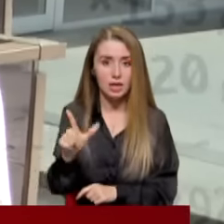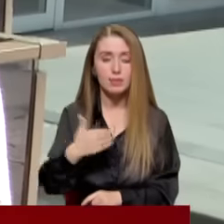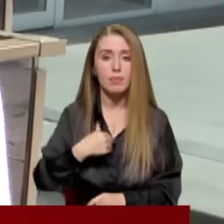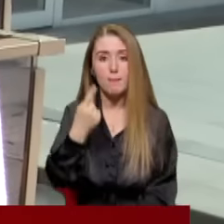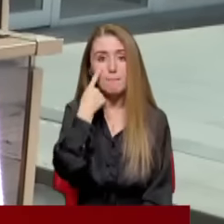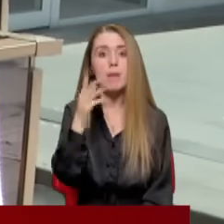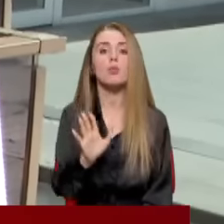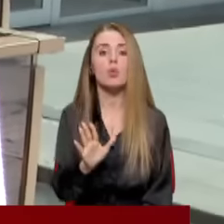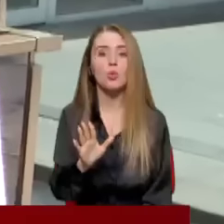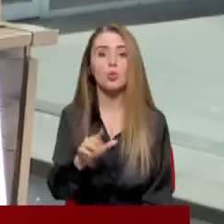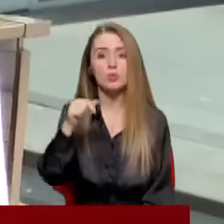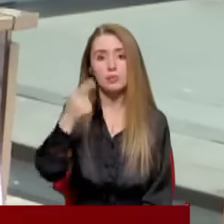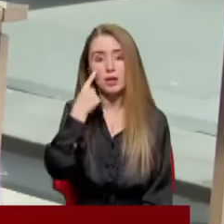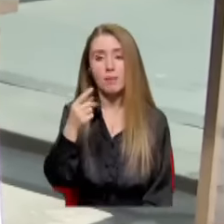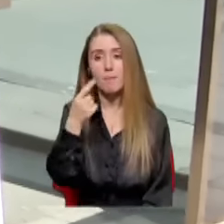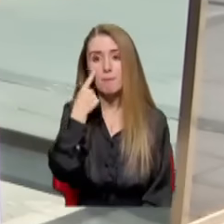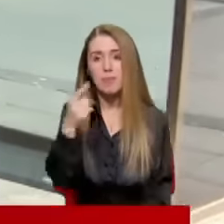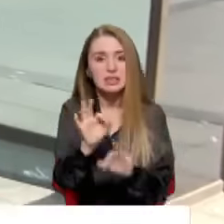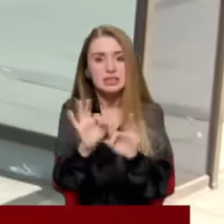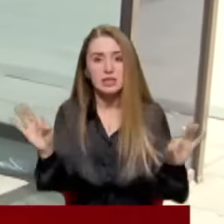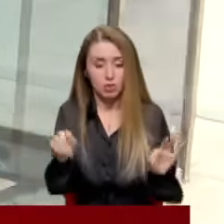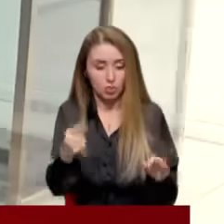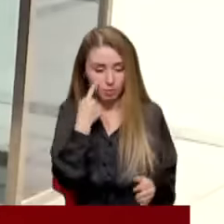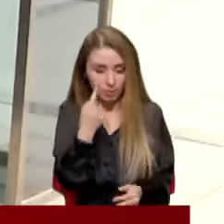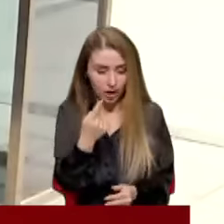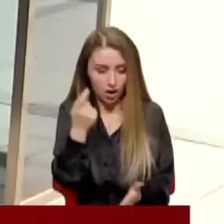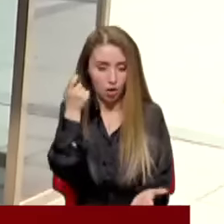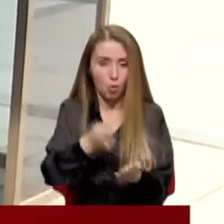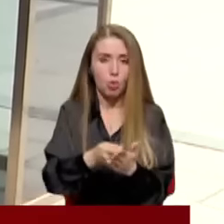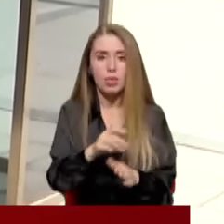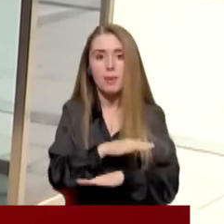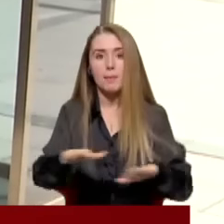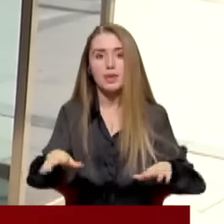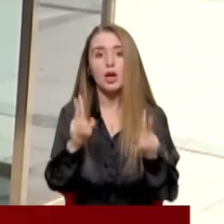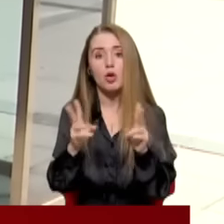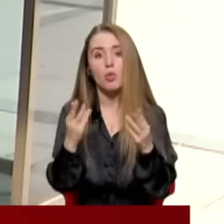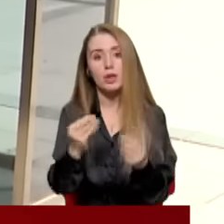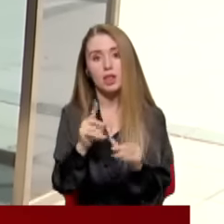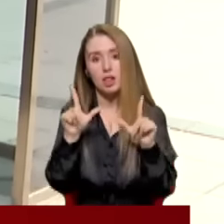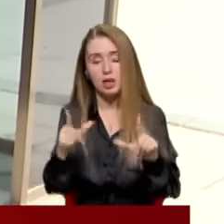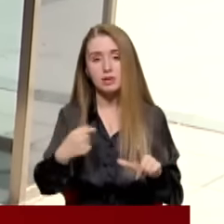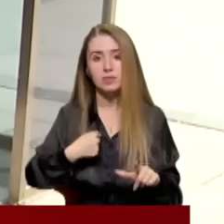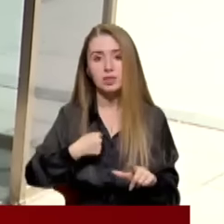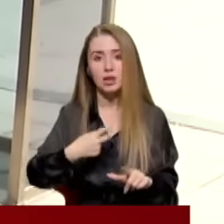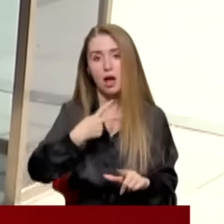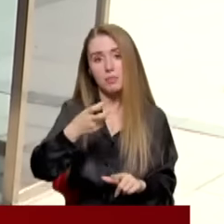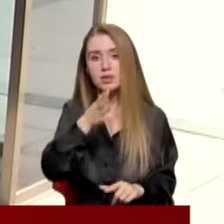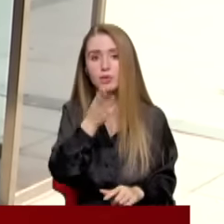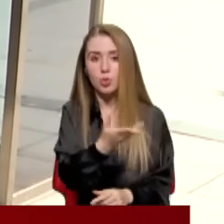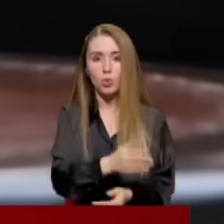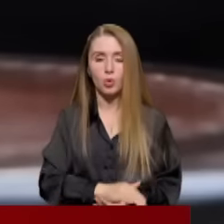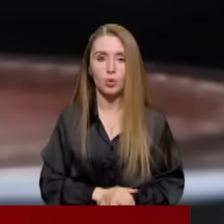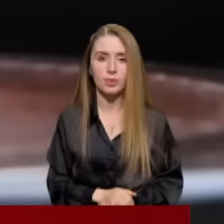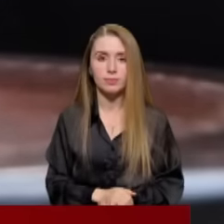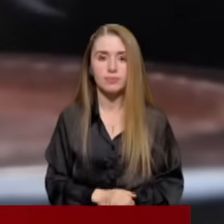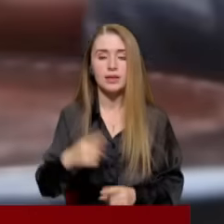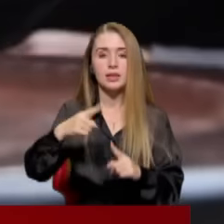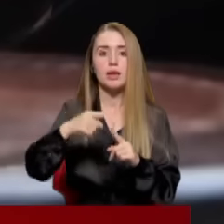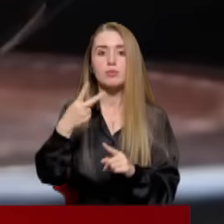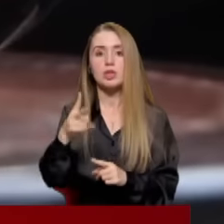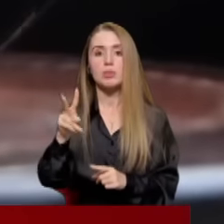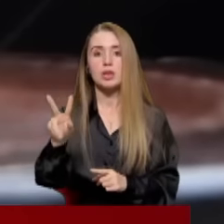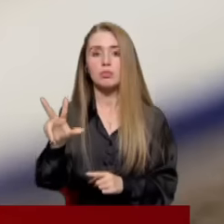hiç bakmadım zaten şimdiye kadar. Ne geliyorsa önüme onu ödüyorum. Her şey normal olması lazım. Bizden almasını biliyorlar parayı.